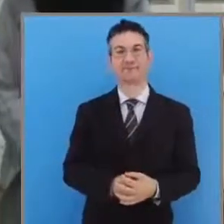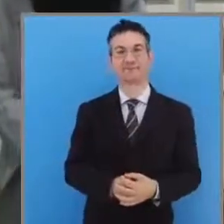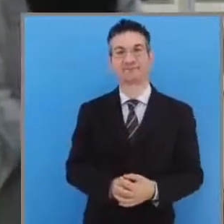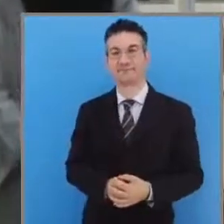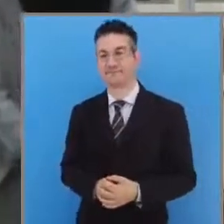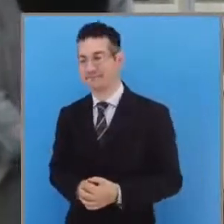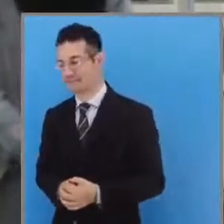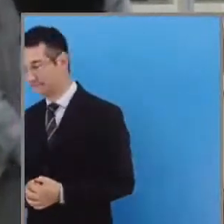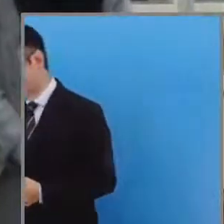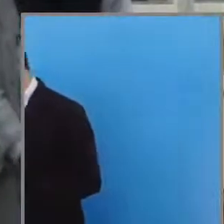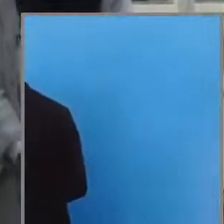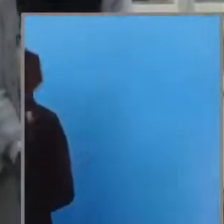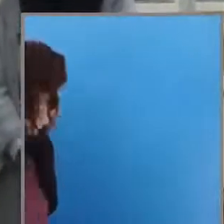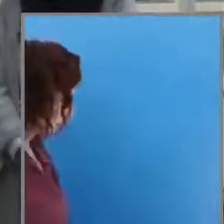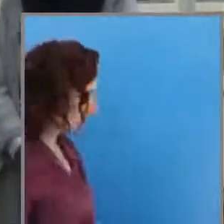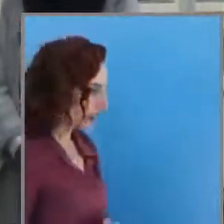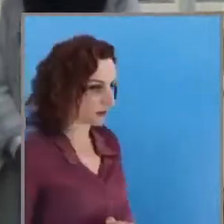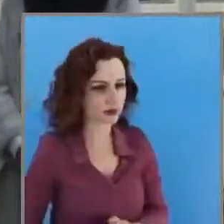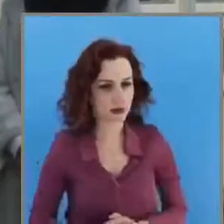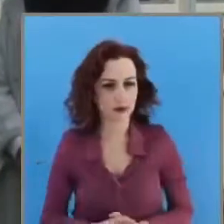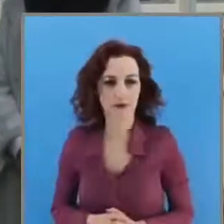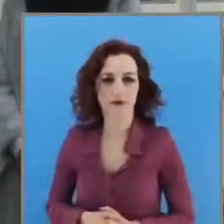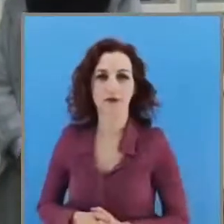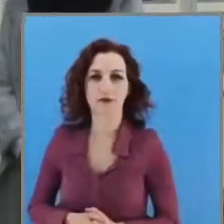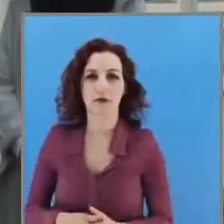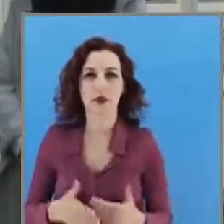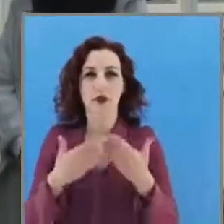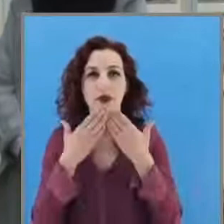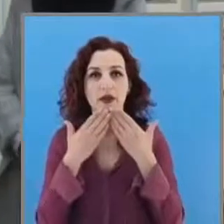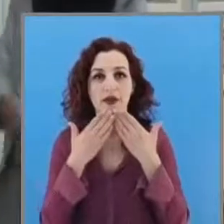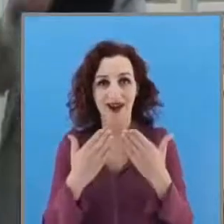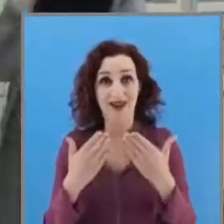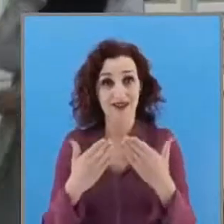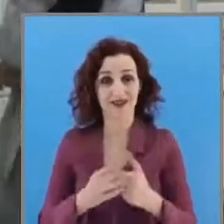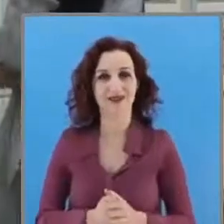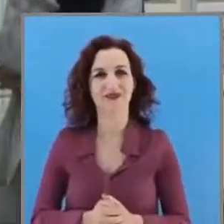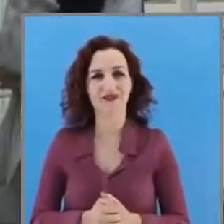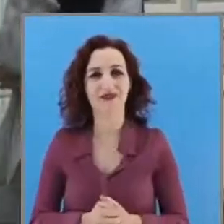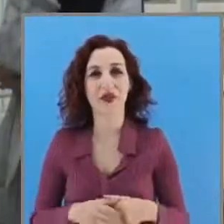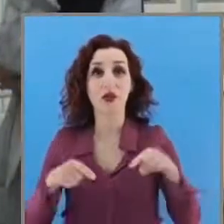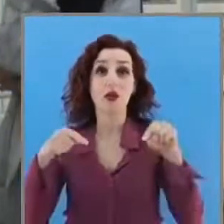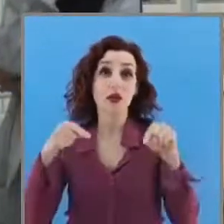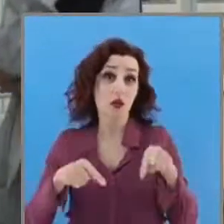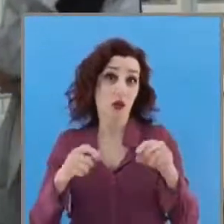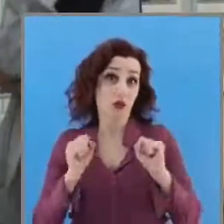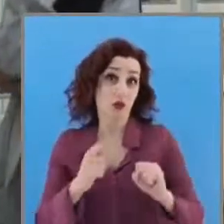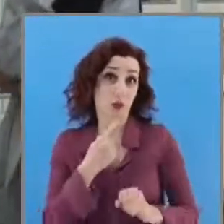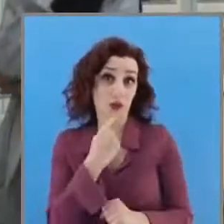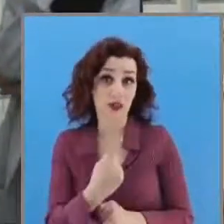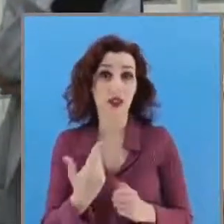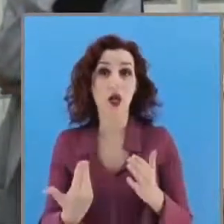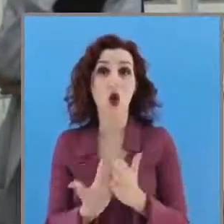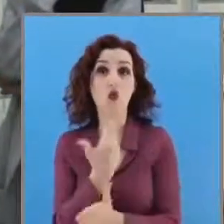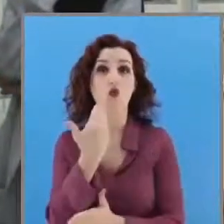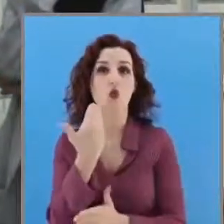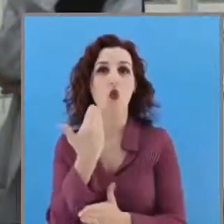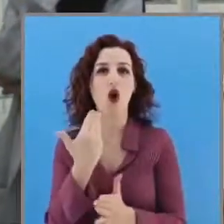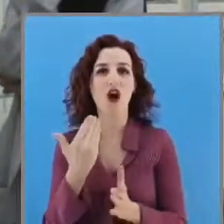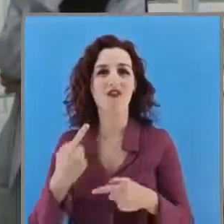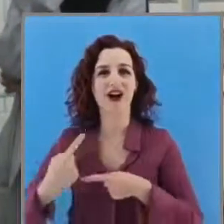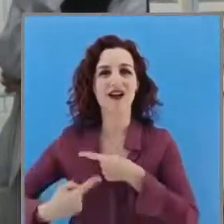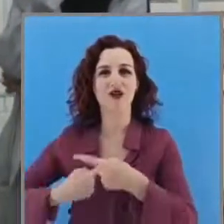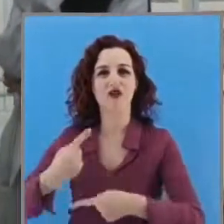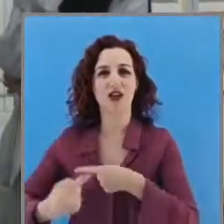Oggi potremmo dire che una nuova generazione di medici e infermieri entra